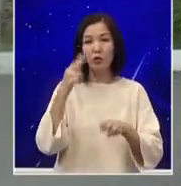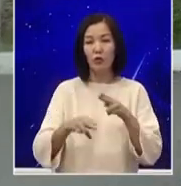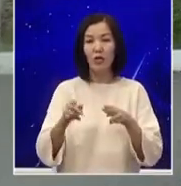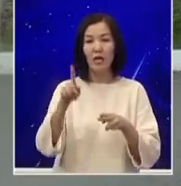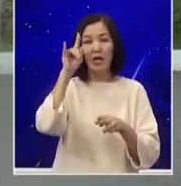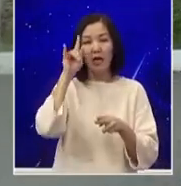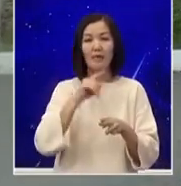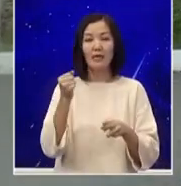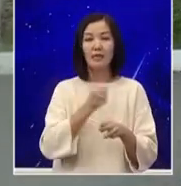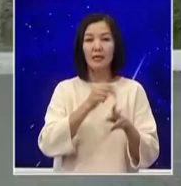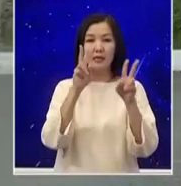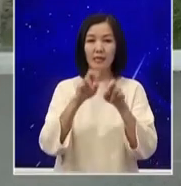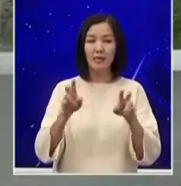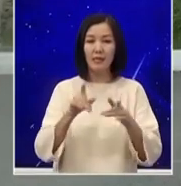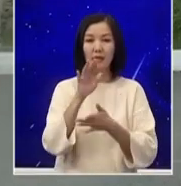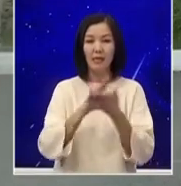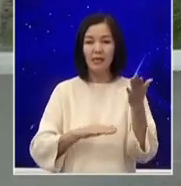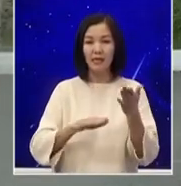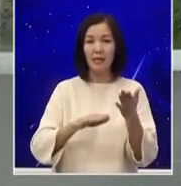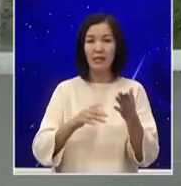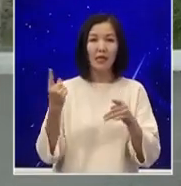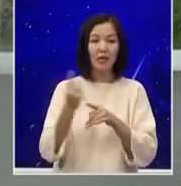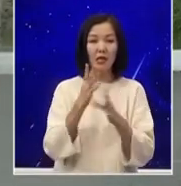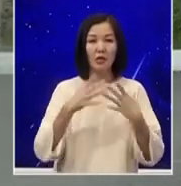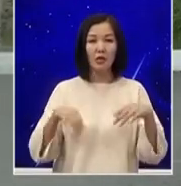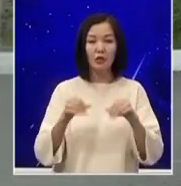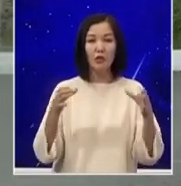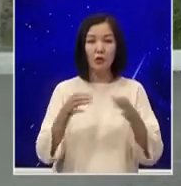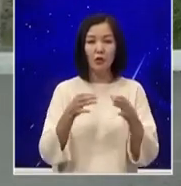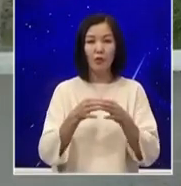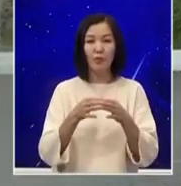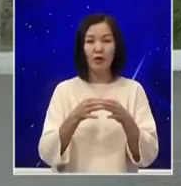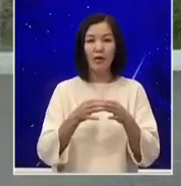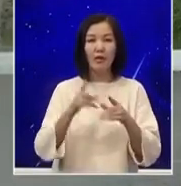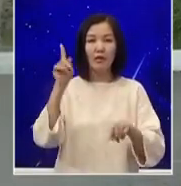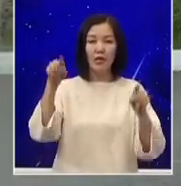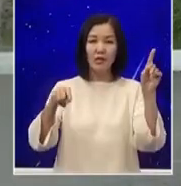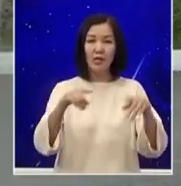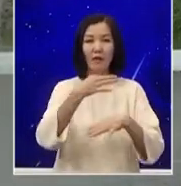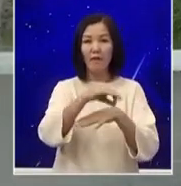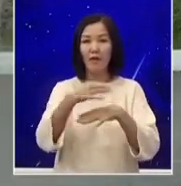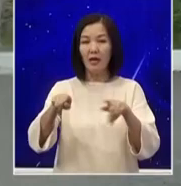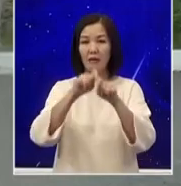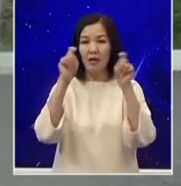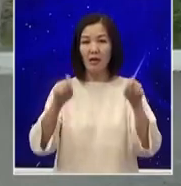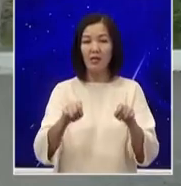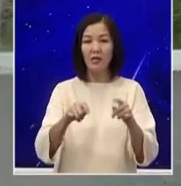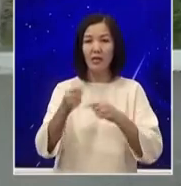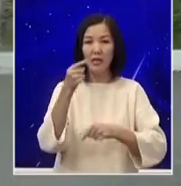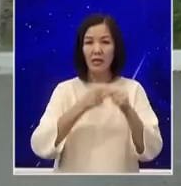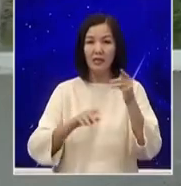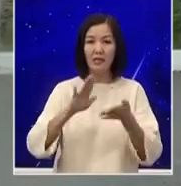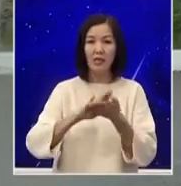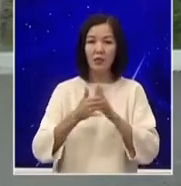солдаттарын үздіксіз іздеумен айналысатын елдегі жалғыз ұйым. Жан жақта өкілдеріміз жұмыс жасайды. Елге қайтару үшін келіссөздер